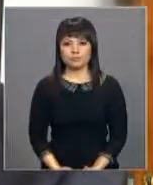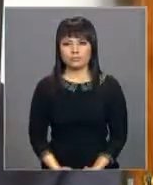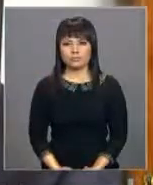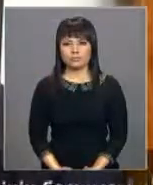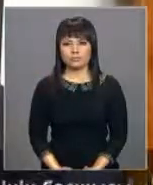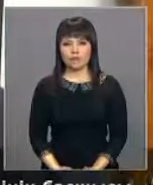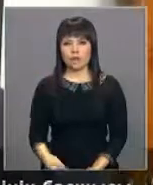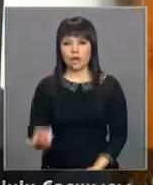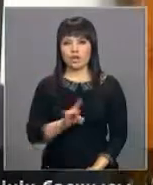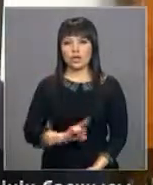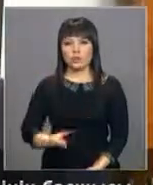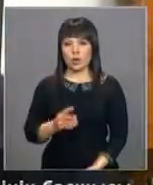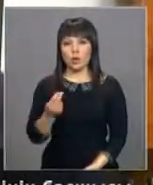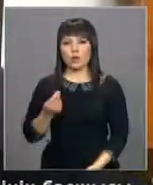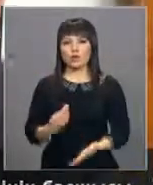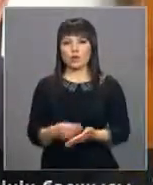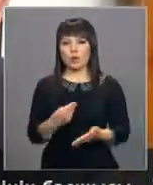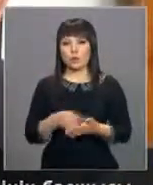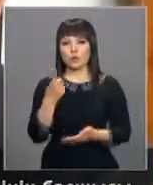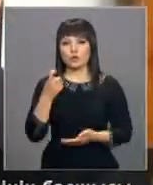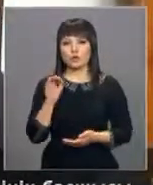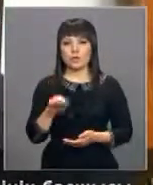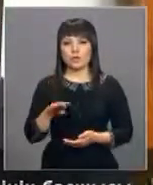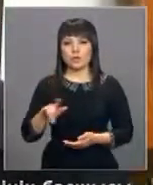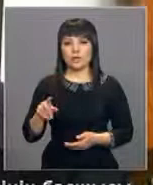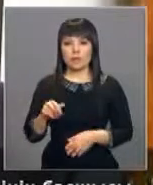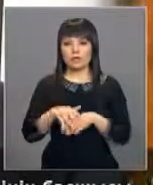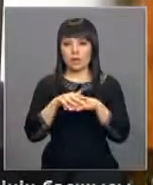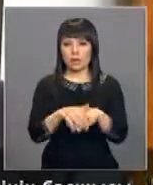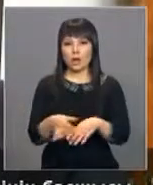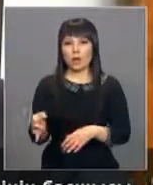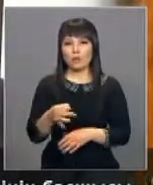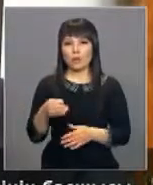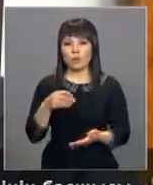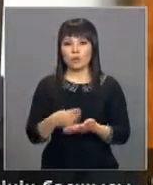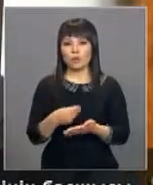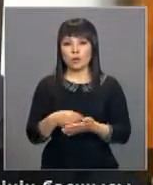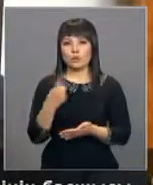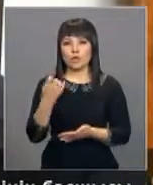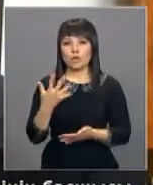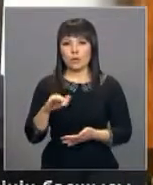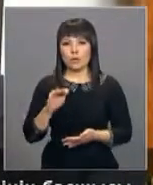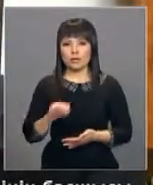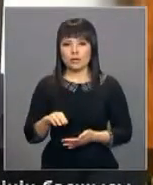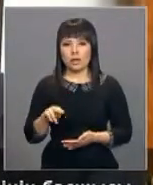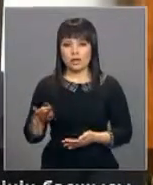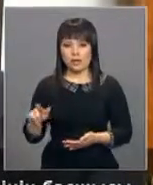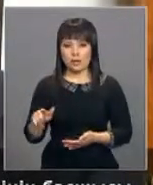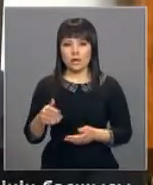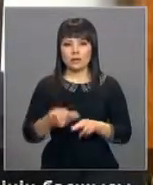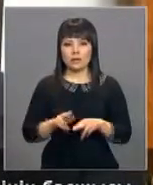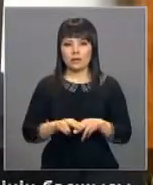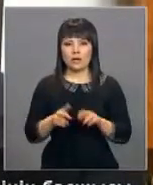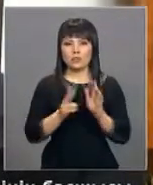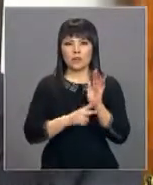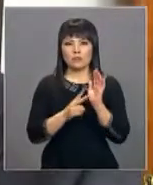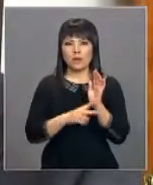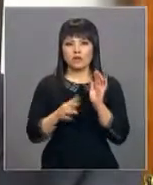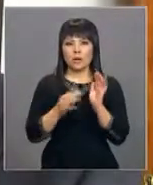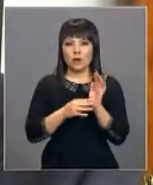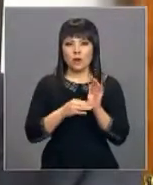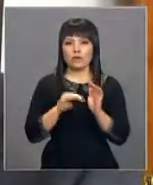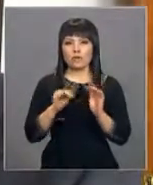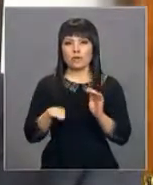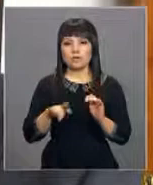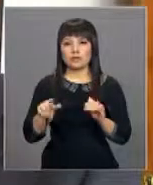Республикалық бюджеттен әрбір соғыс ардагеріне 100 мың теңгеден, облыстық бюджеттен 120 мың теңгеден, жергілікті бюджеттен 79 мың теңгеден